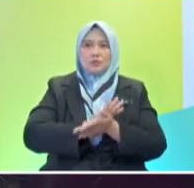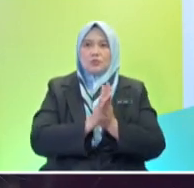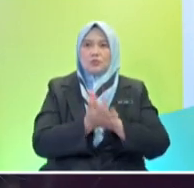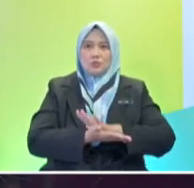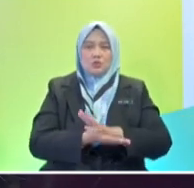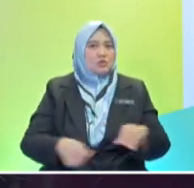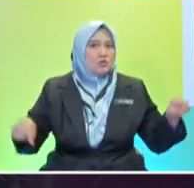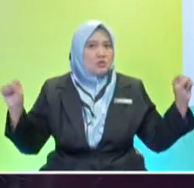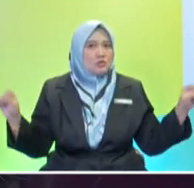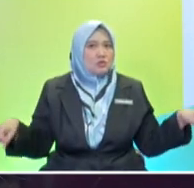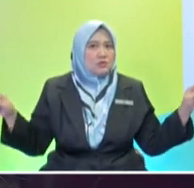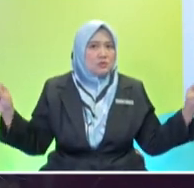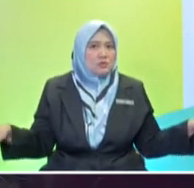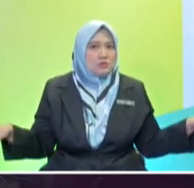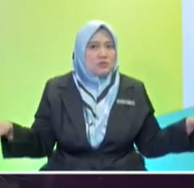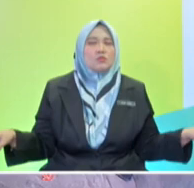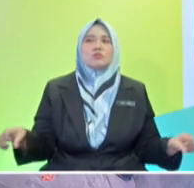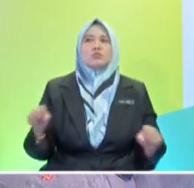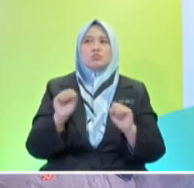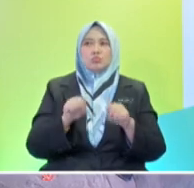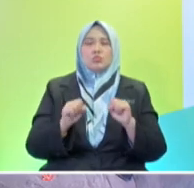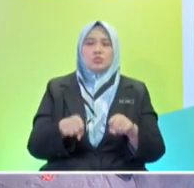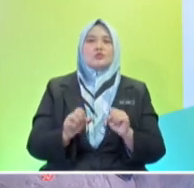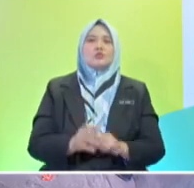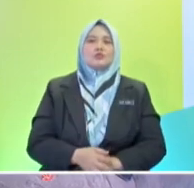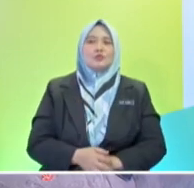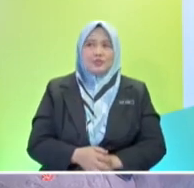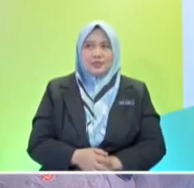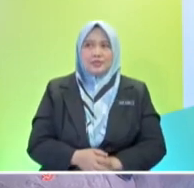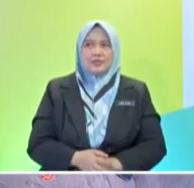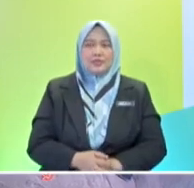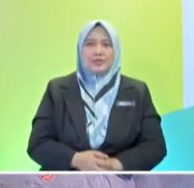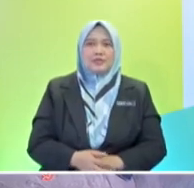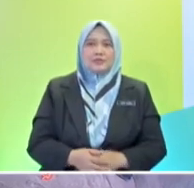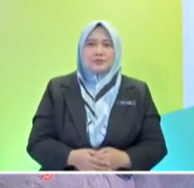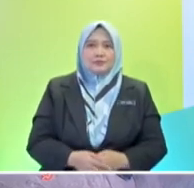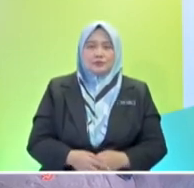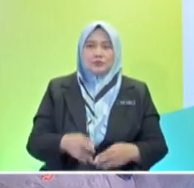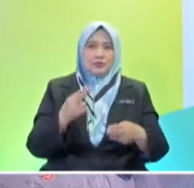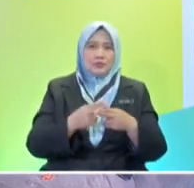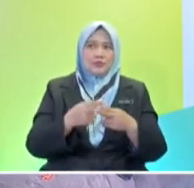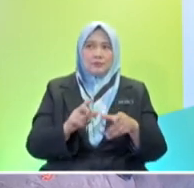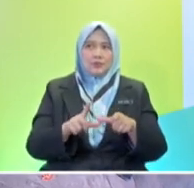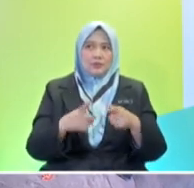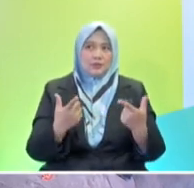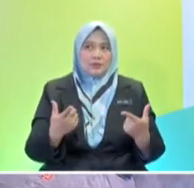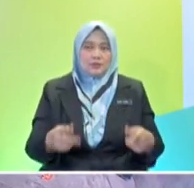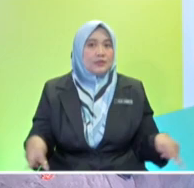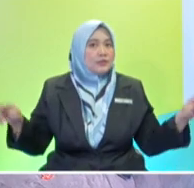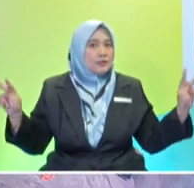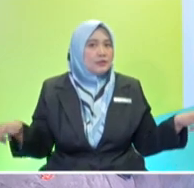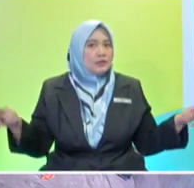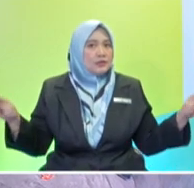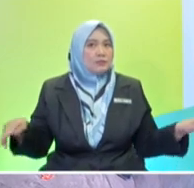sebenarnya kepak memang juga dikenali sebagai sayap. Okey, selain daripada burung Mira, apakah yang Mira